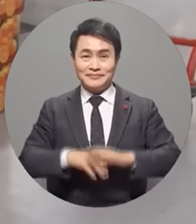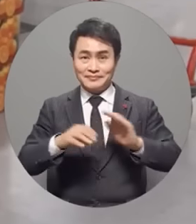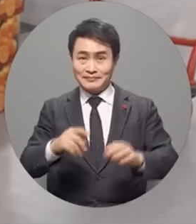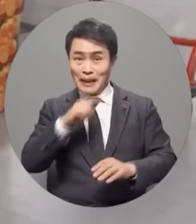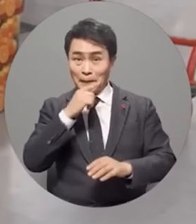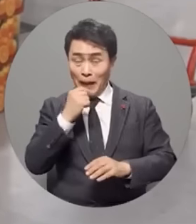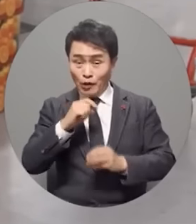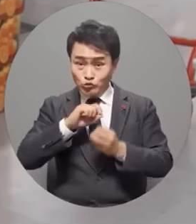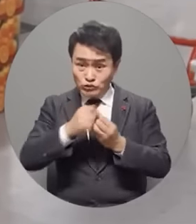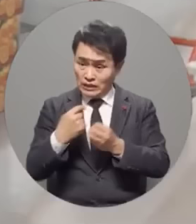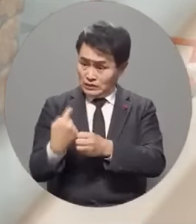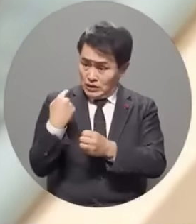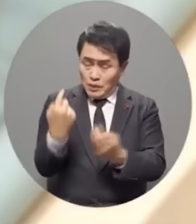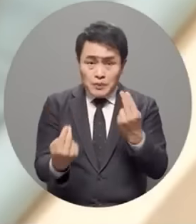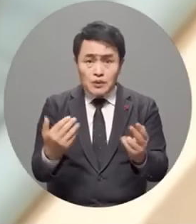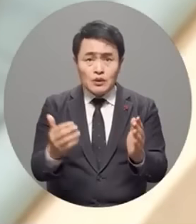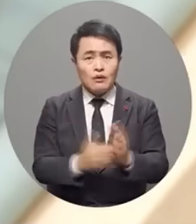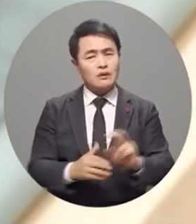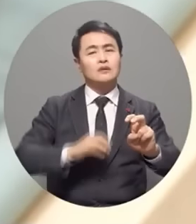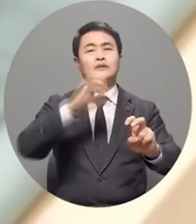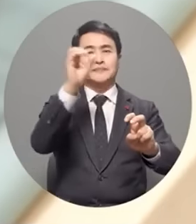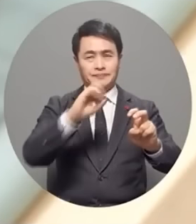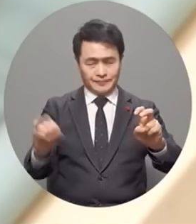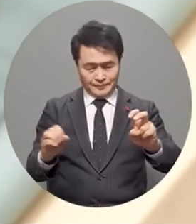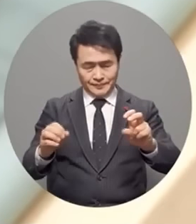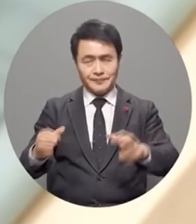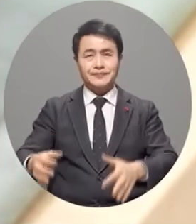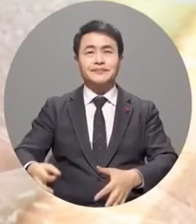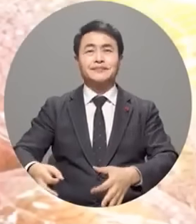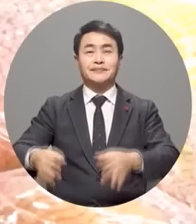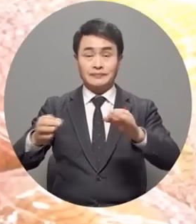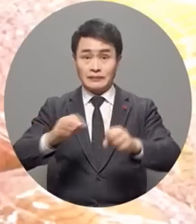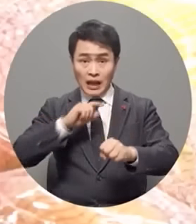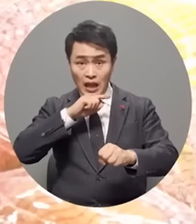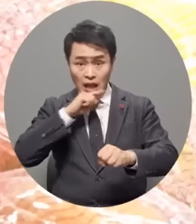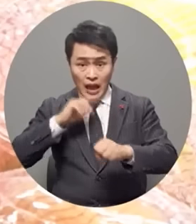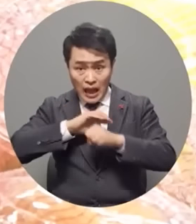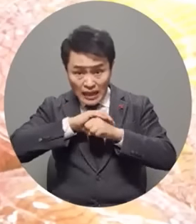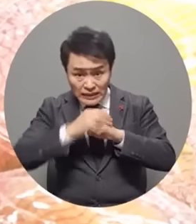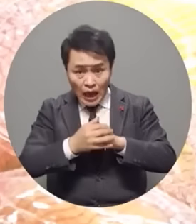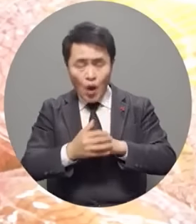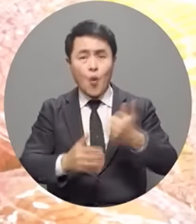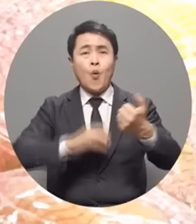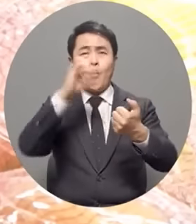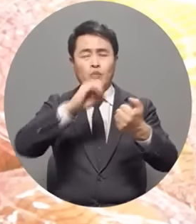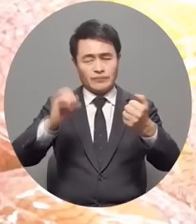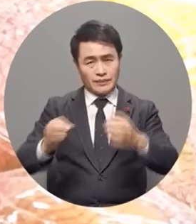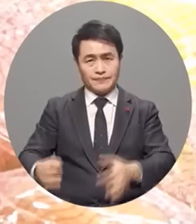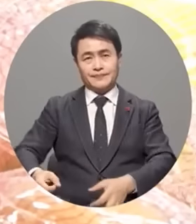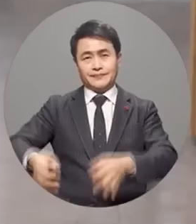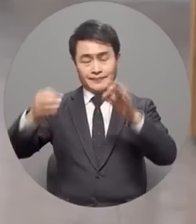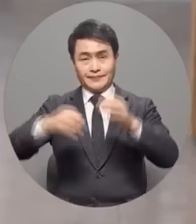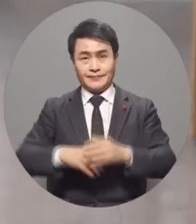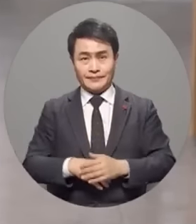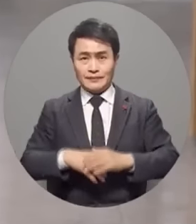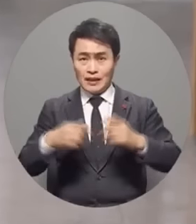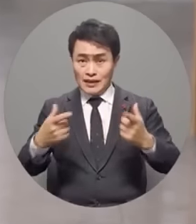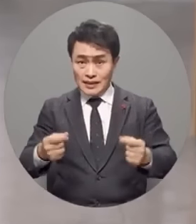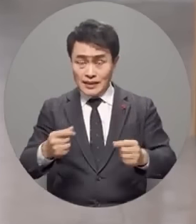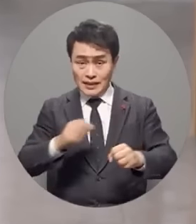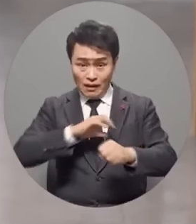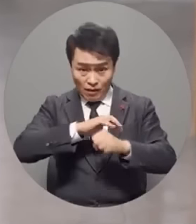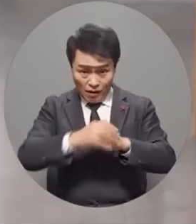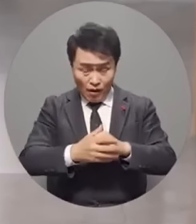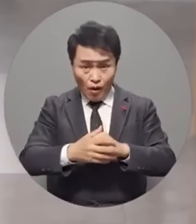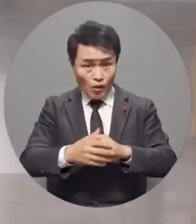딸기와 귤은 지난해와 비교해 20% 넘게 올랐고 사과는 50% 이상 비싸졌습니다. 이렇게 농산물